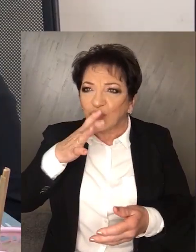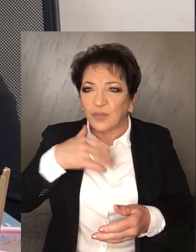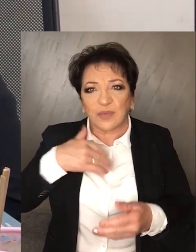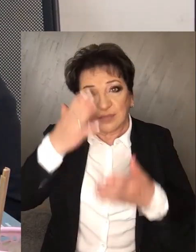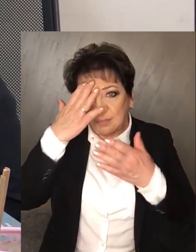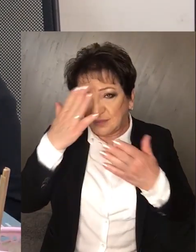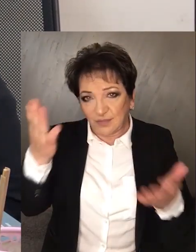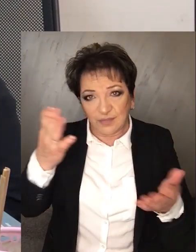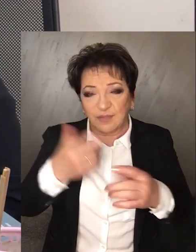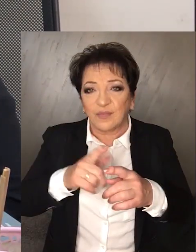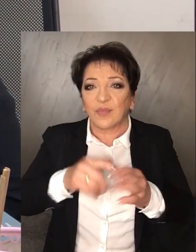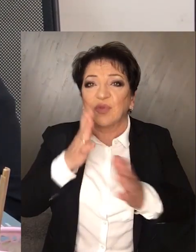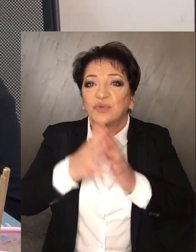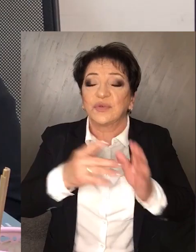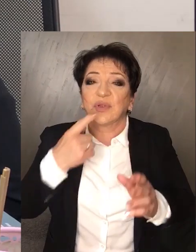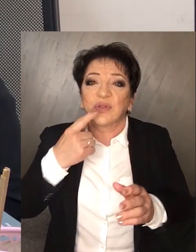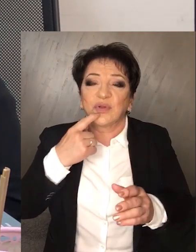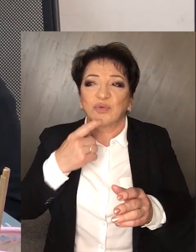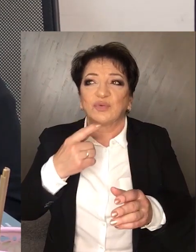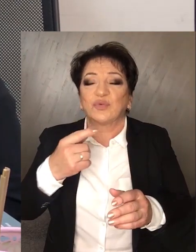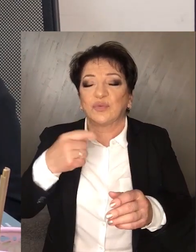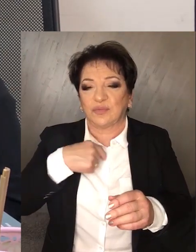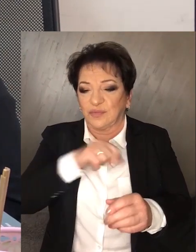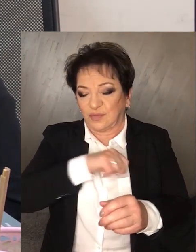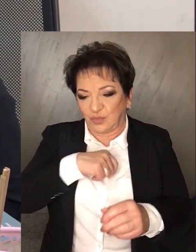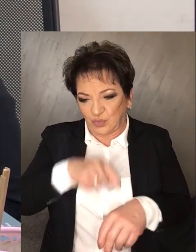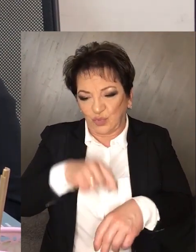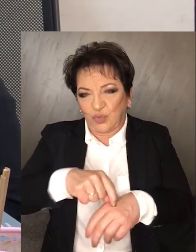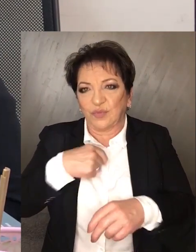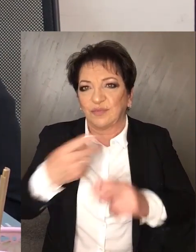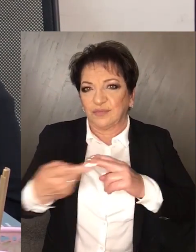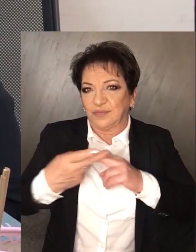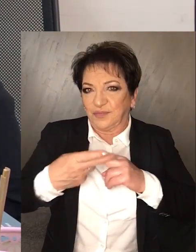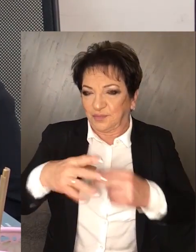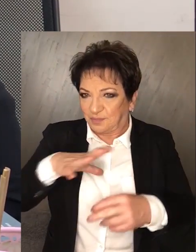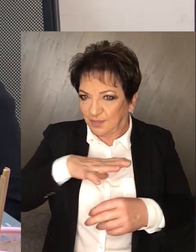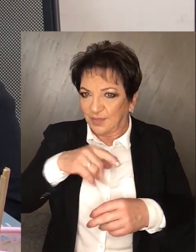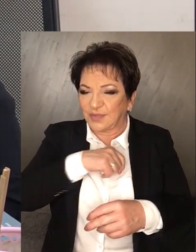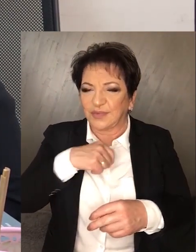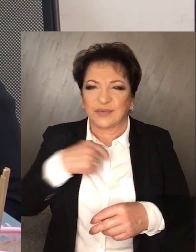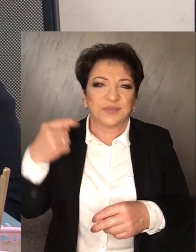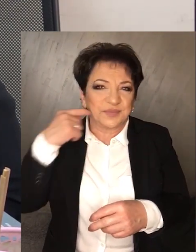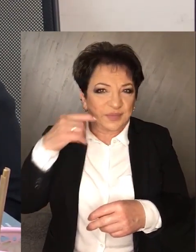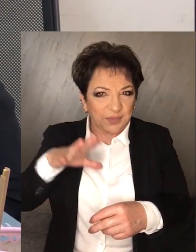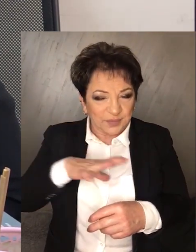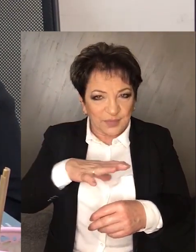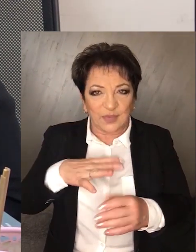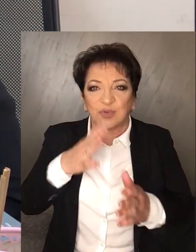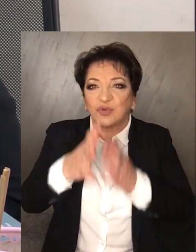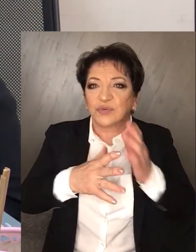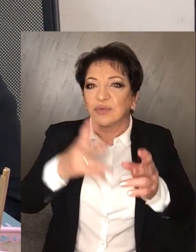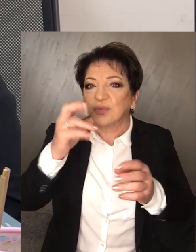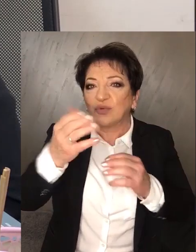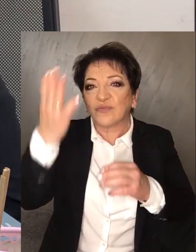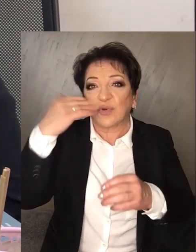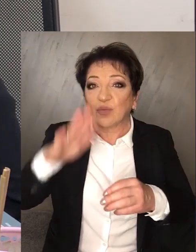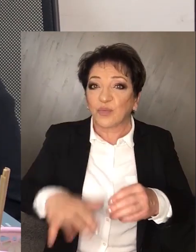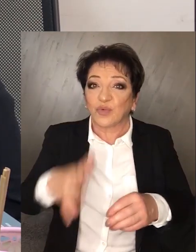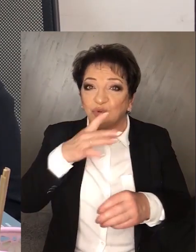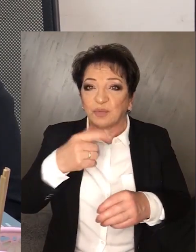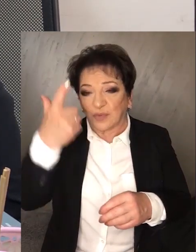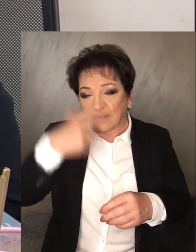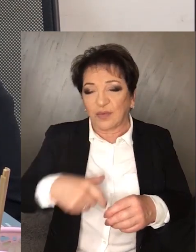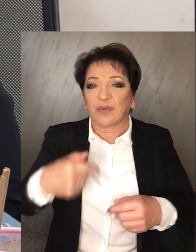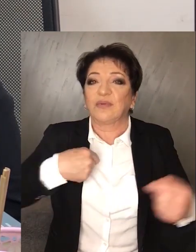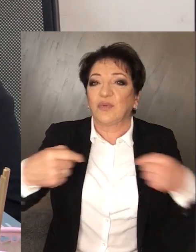որ տարիքից, բայց այդ փոքր ժամանակ ես հասկանում եի, որ ժեստերի լեզուն ինձ խանգարում է,